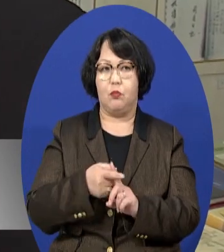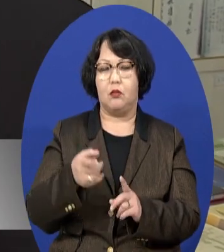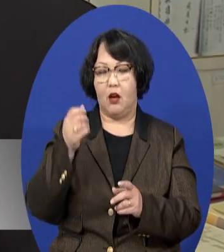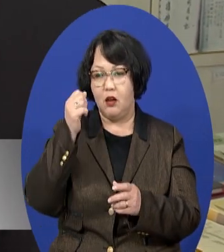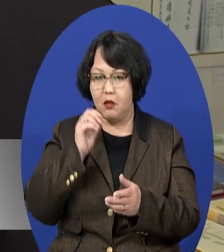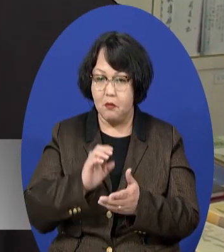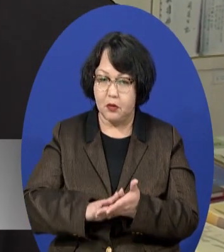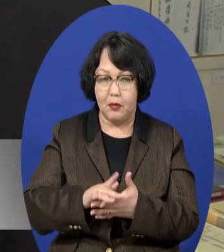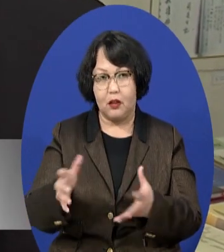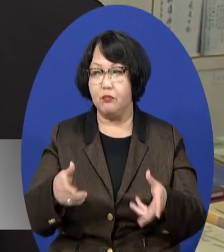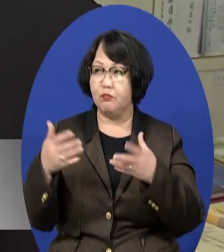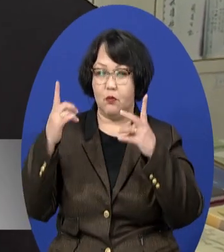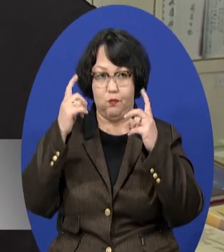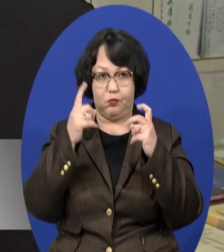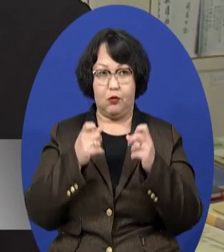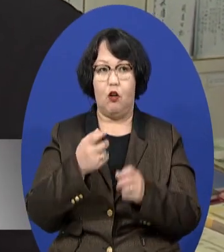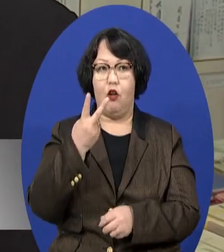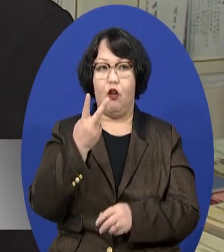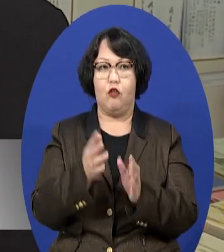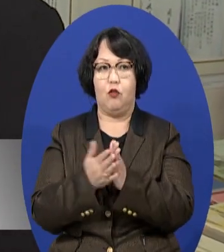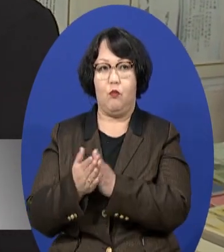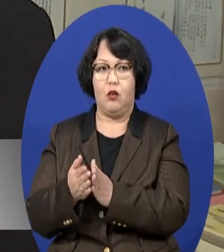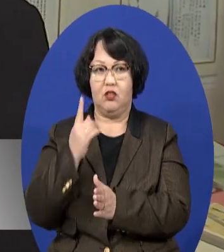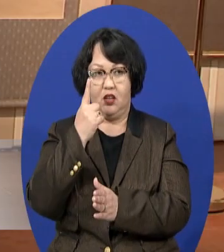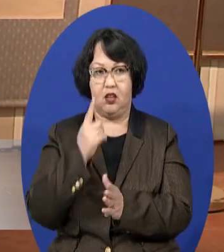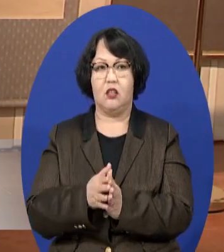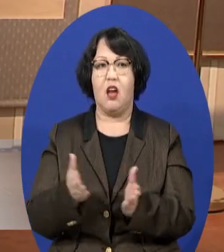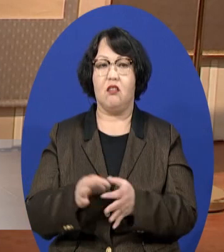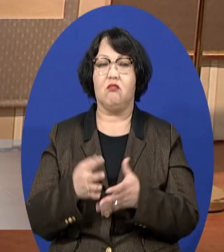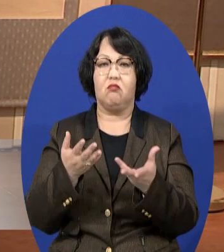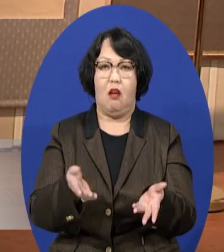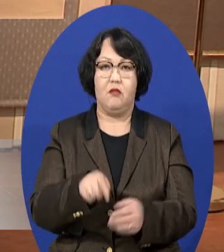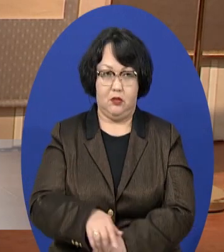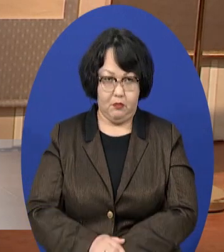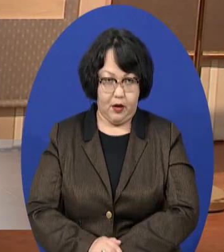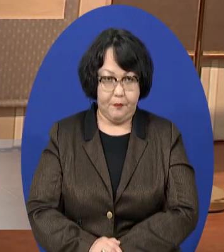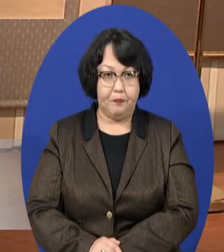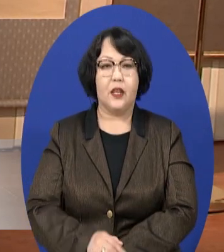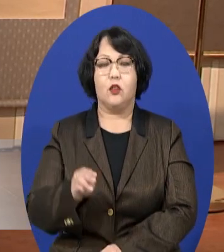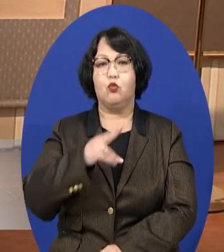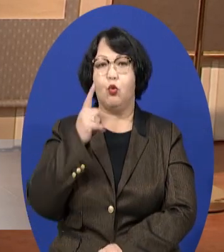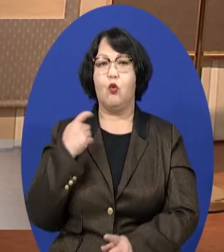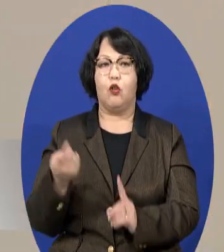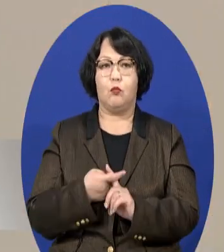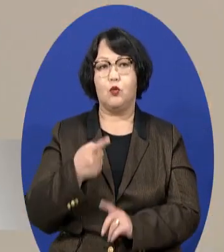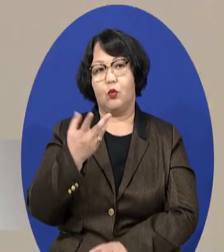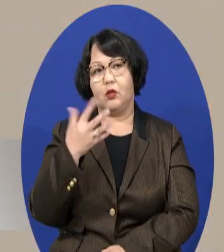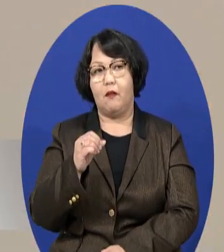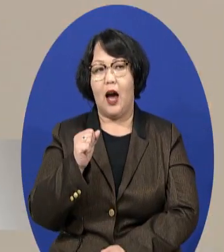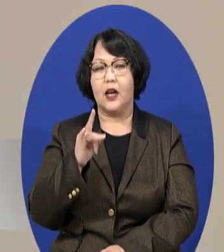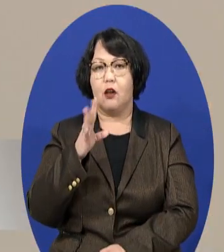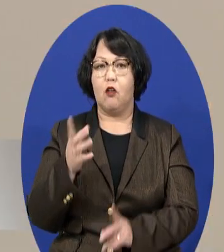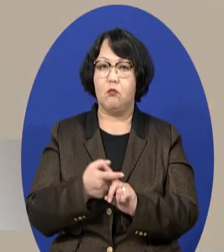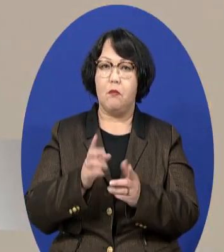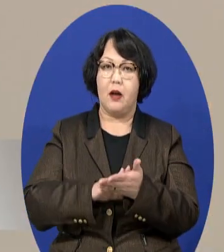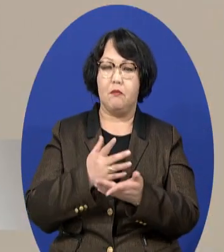одоо фото зургийн альбом 2 бот байдаг. За 1 ботын дэлгэн тавьсан байна. Яг энэ түүх агуулсан 150 гаруй архивын баримт бичгийг